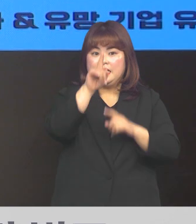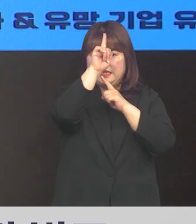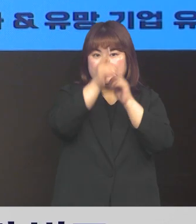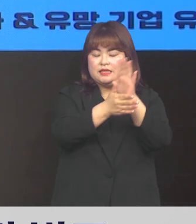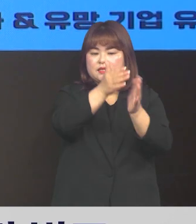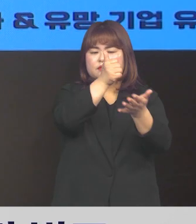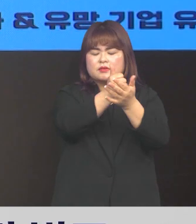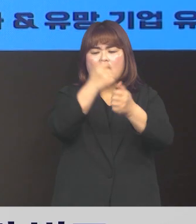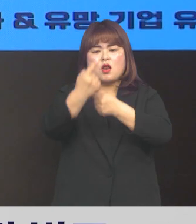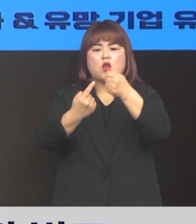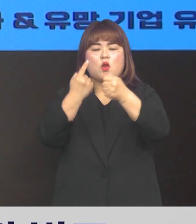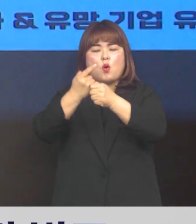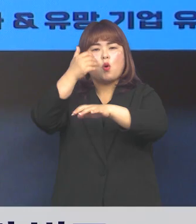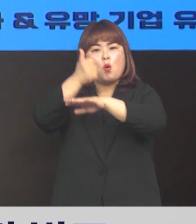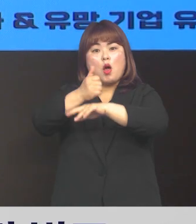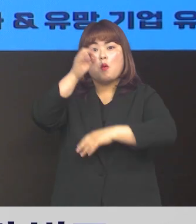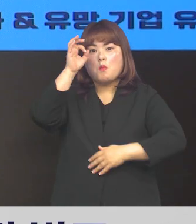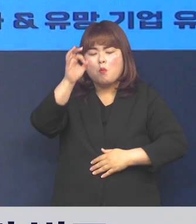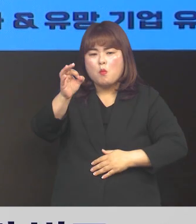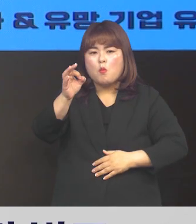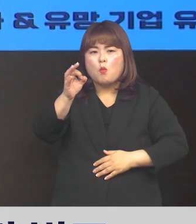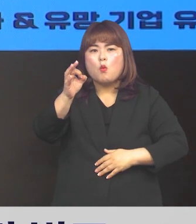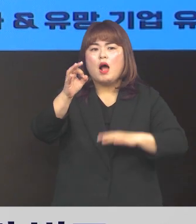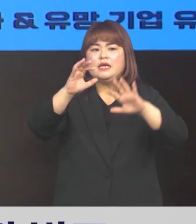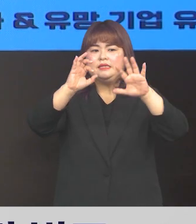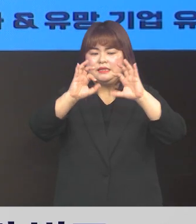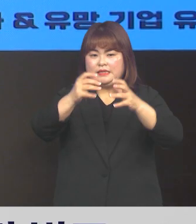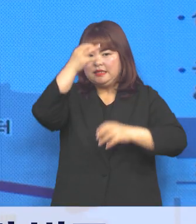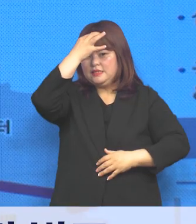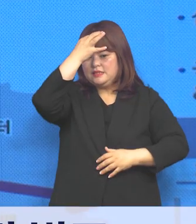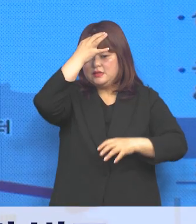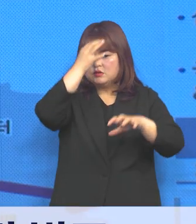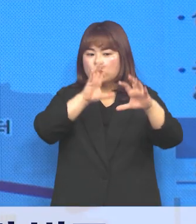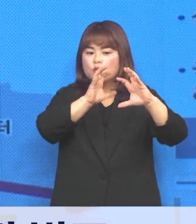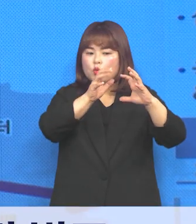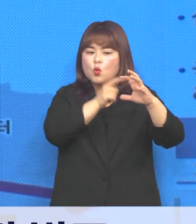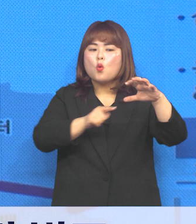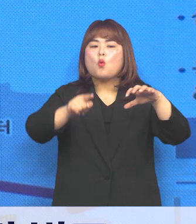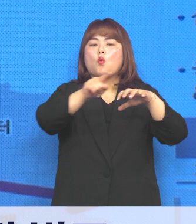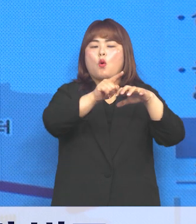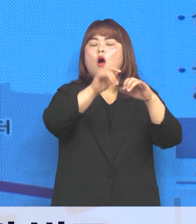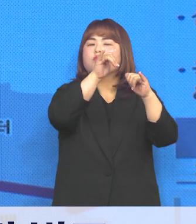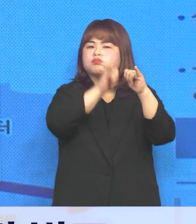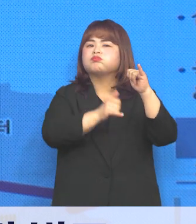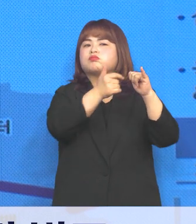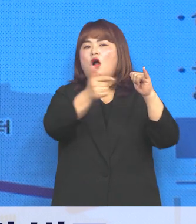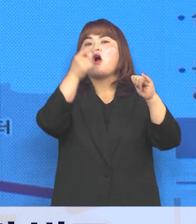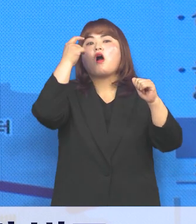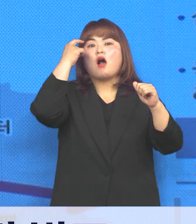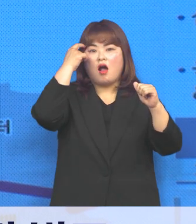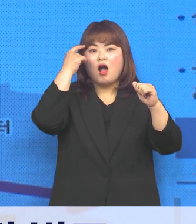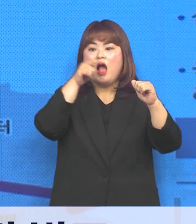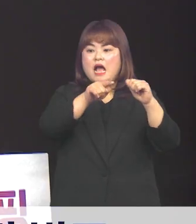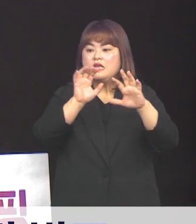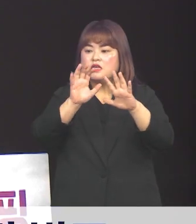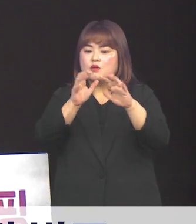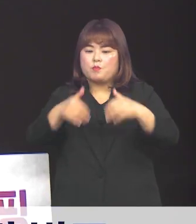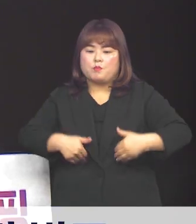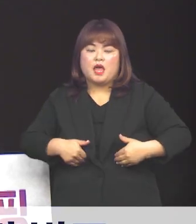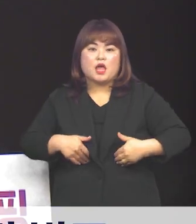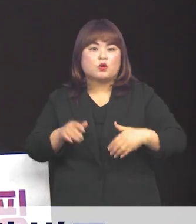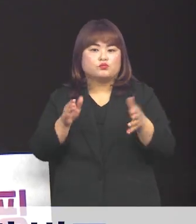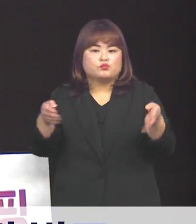특히 1년간의 성과 중 시스템 반도체 국가산업단지 후보지 지정을 금자탑으로 꼽으며 이를 위한 인프라